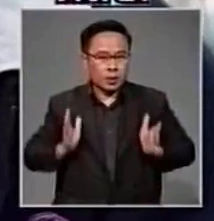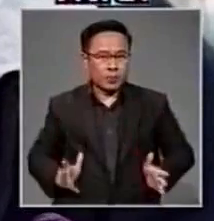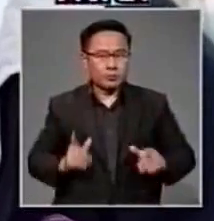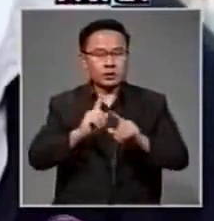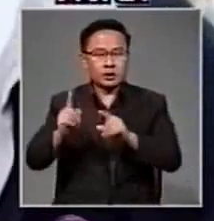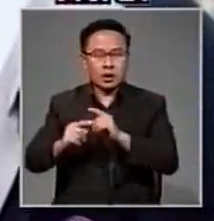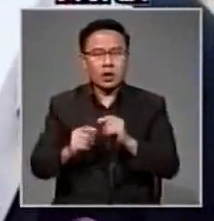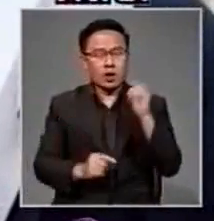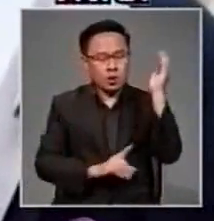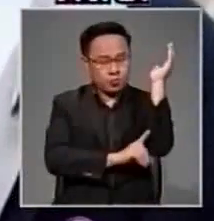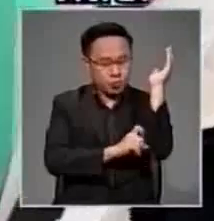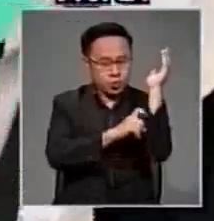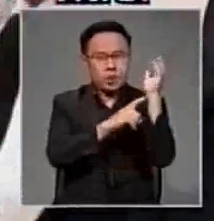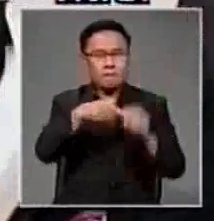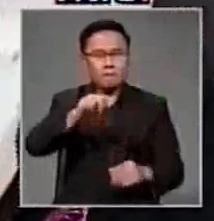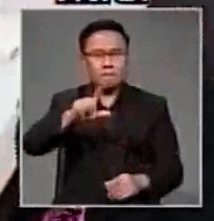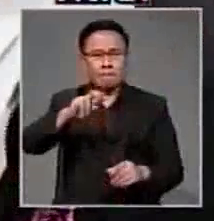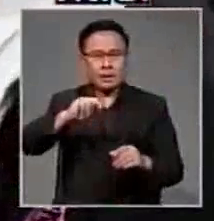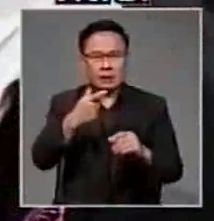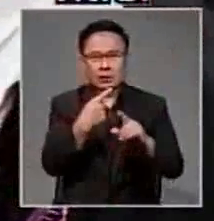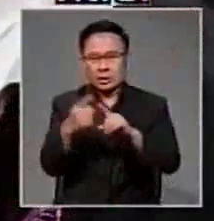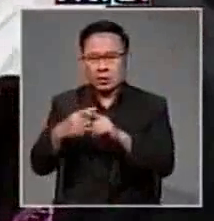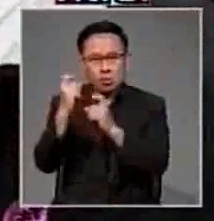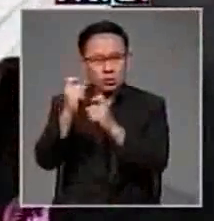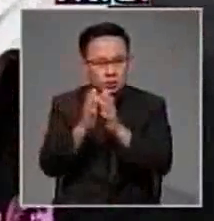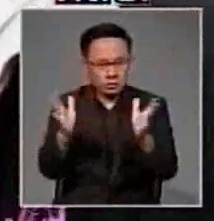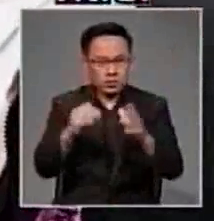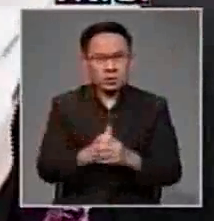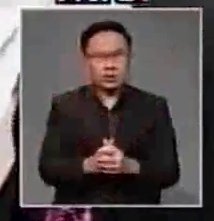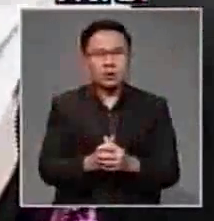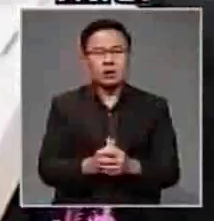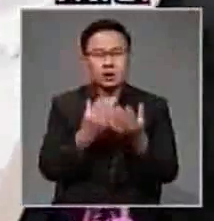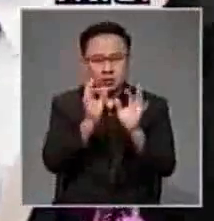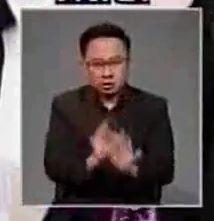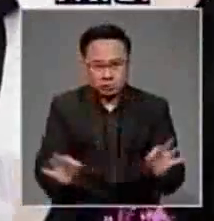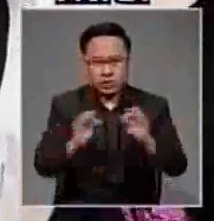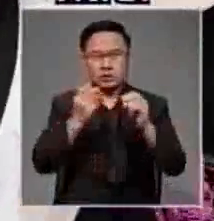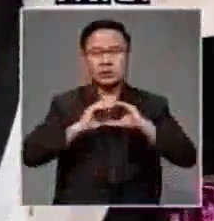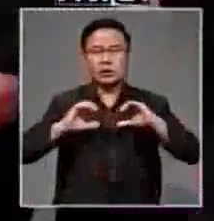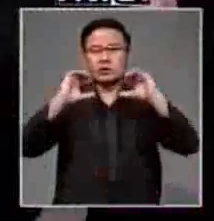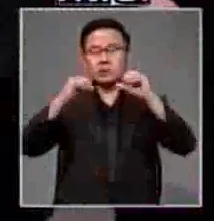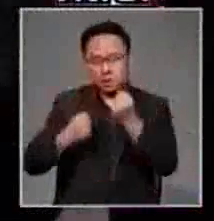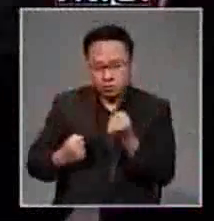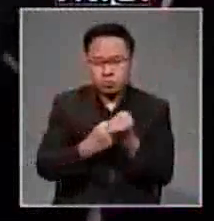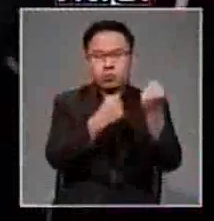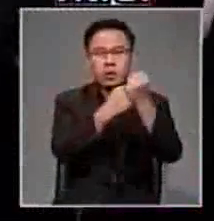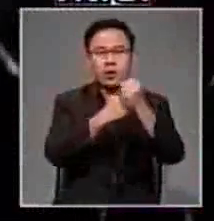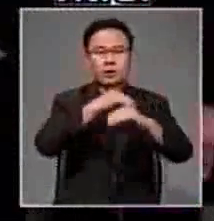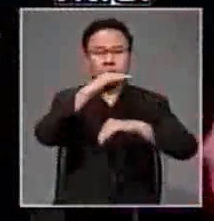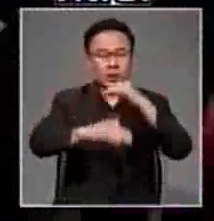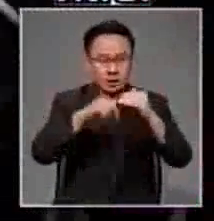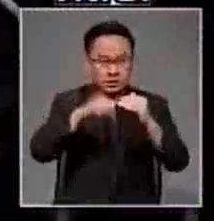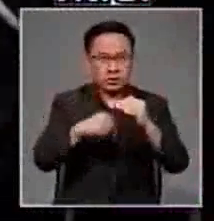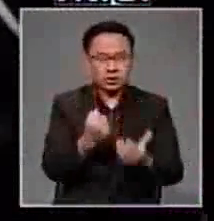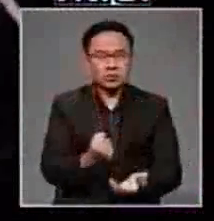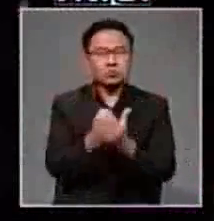สัตว์เลื้อยคลานนะครับทั้งตะขาบทั้งงูนะครับแล้วก็ปิงเนี่ยเยอะมากนะครับอันตรายมากนะครับ อ ันนี้ก็เป็นสิ่งที่สำคัญม